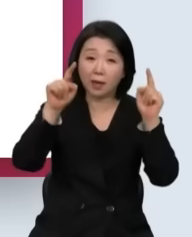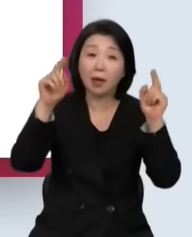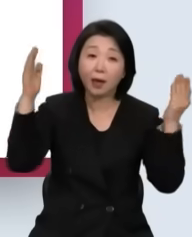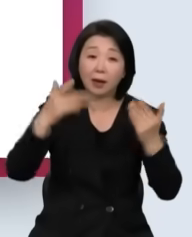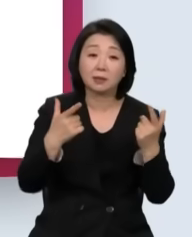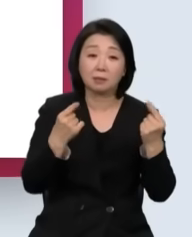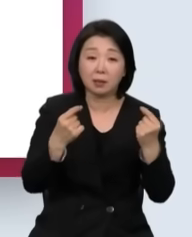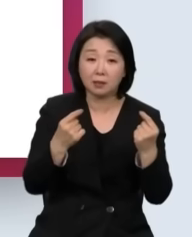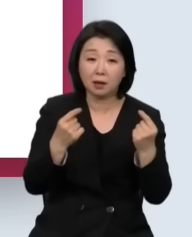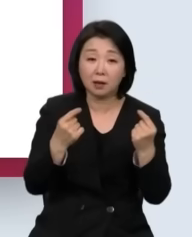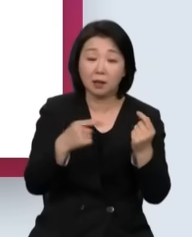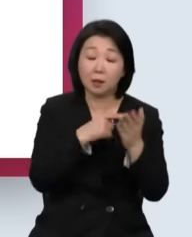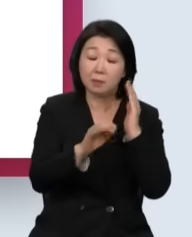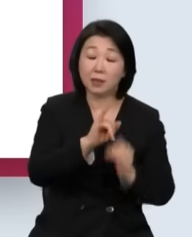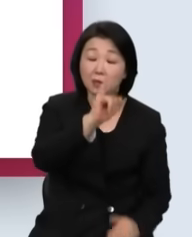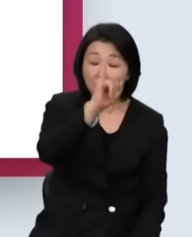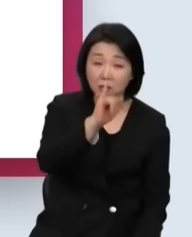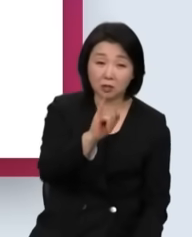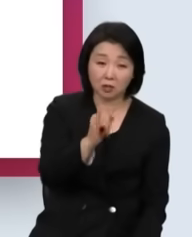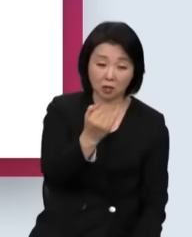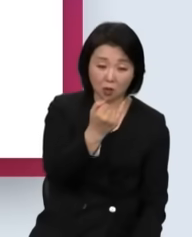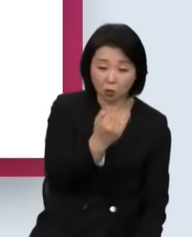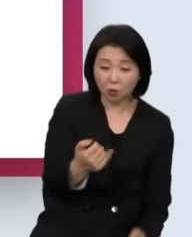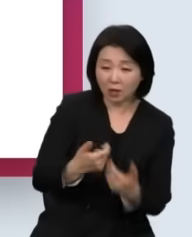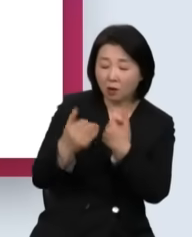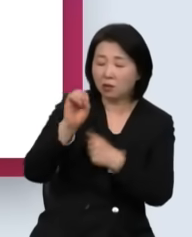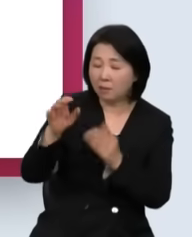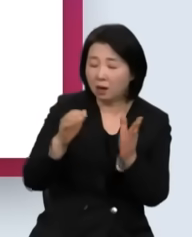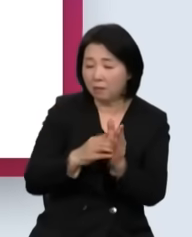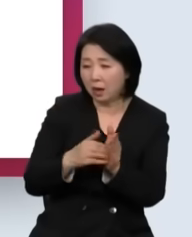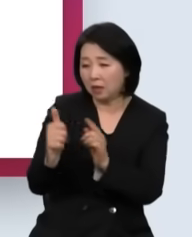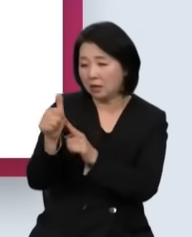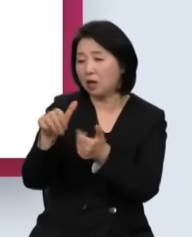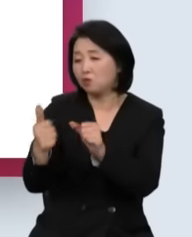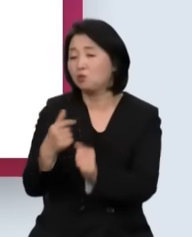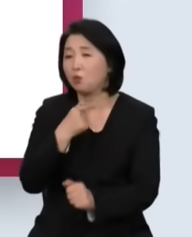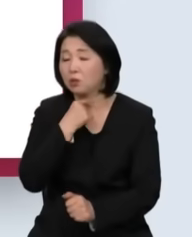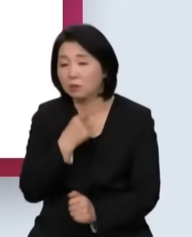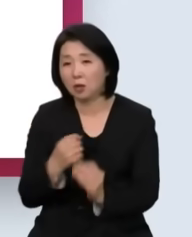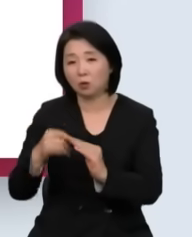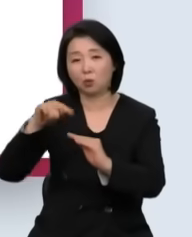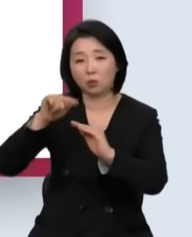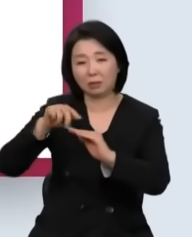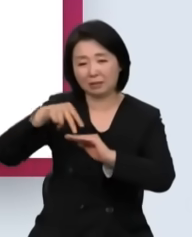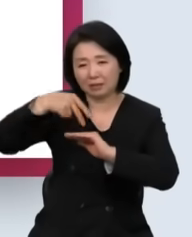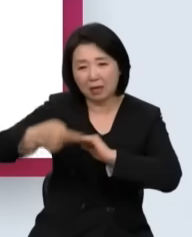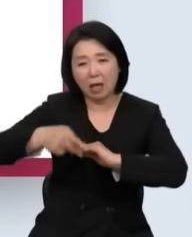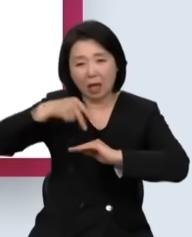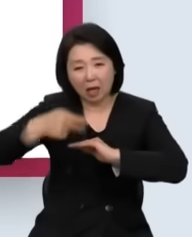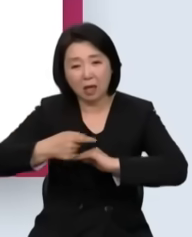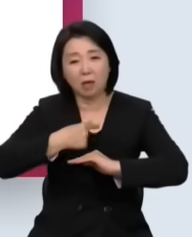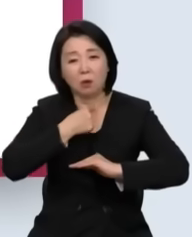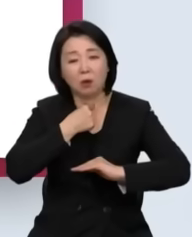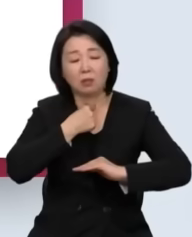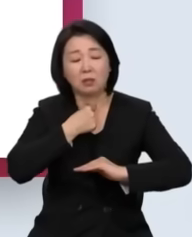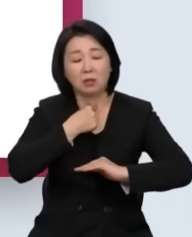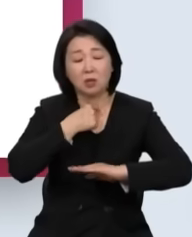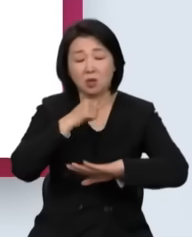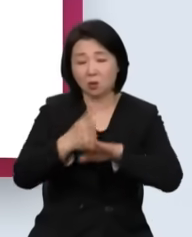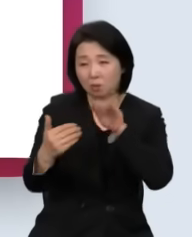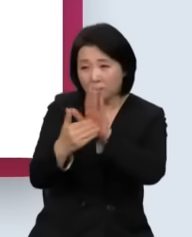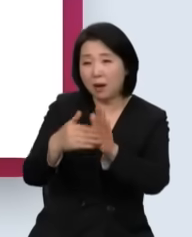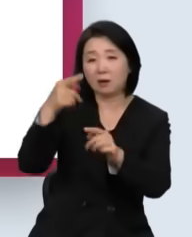밝힌 사람은 동생이 헤어지자고 하자 최 씨가 죽고 싶다며 옥상에서 수차례 뛰어내리려 했다며 이를